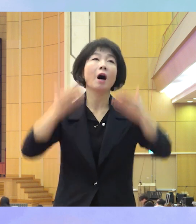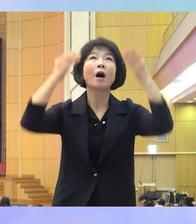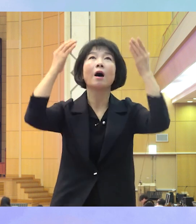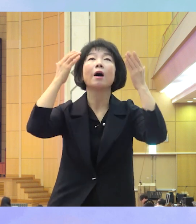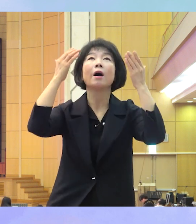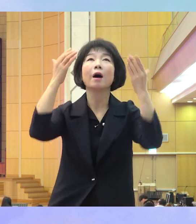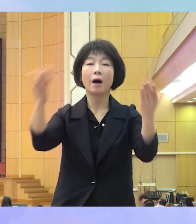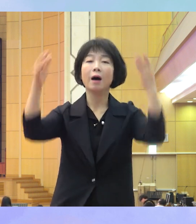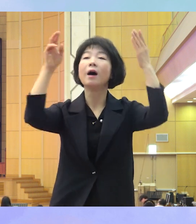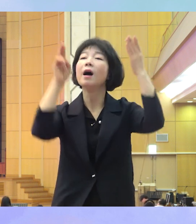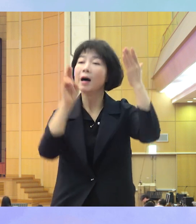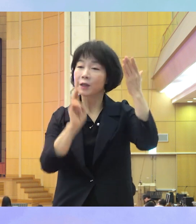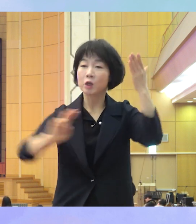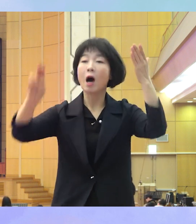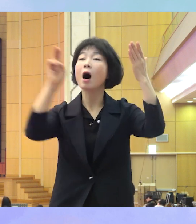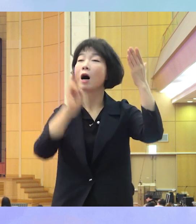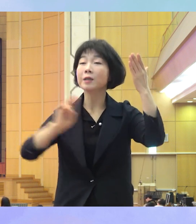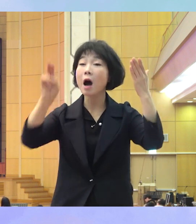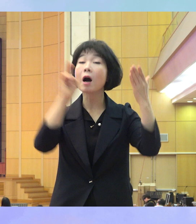예배합니다.